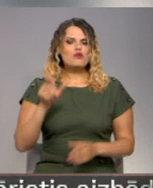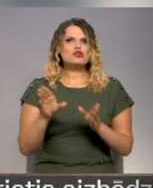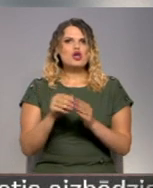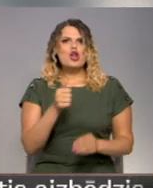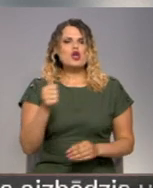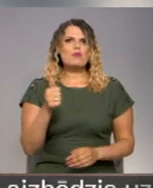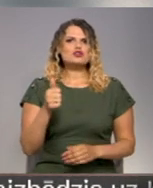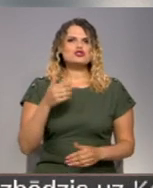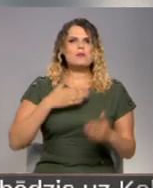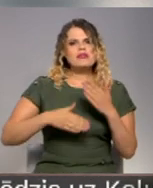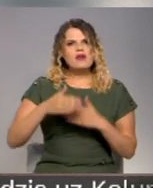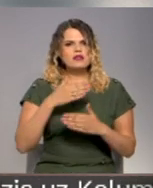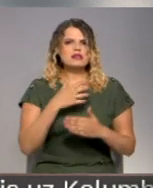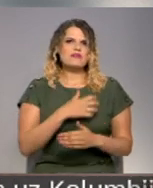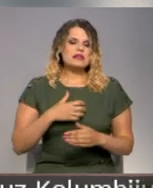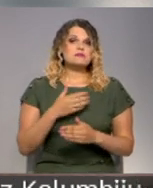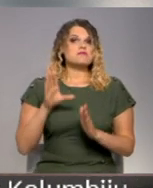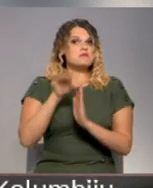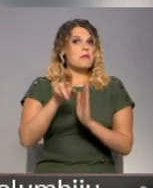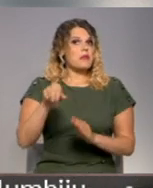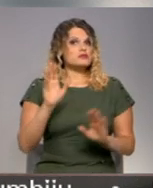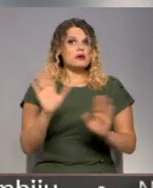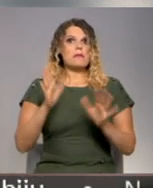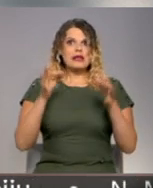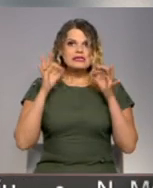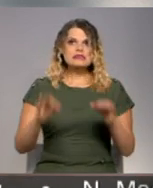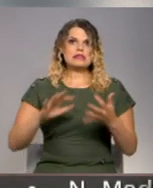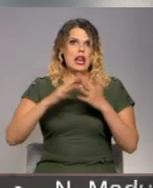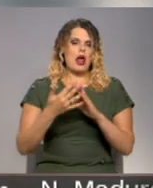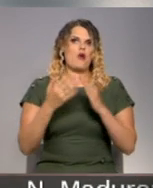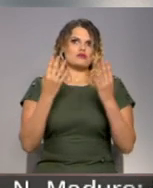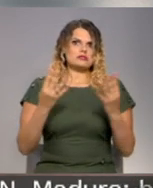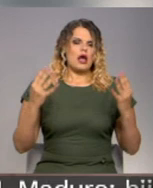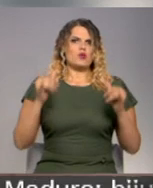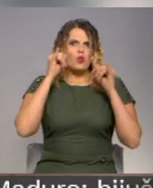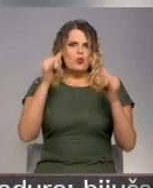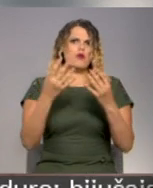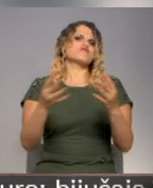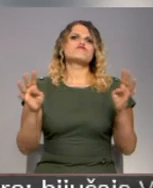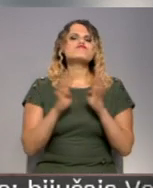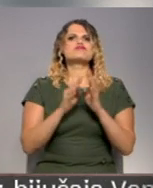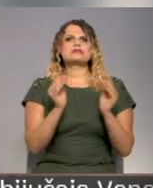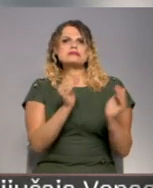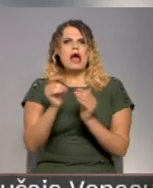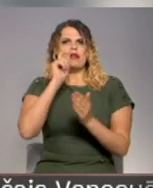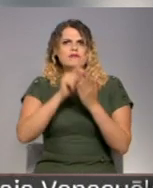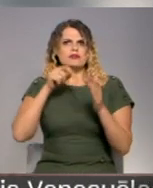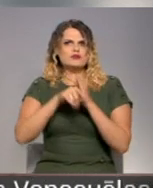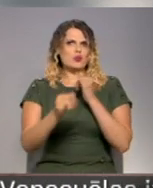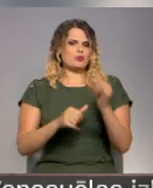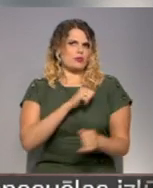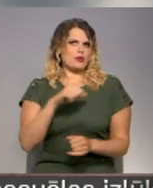ar īpašām vajadzībām dzīvo nevis pansionāta vidē, bet īstā lauku sētā ar govīm aplokā un cēlēniem vistu